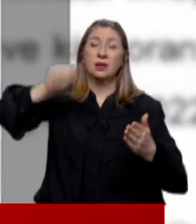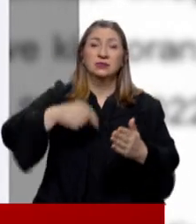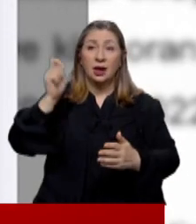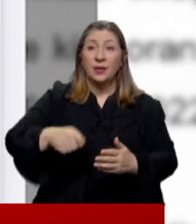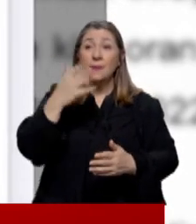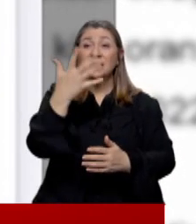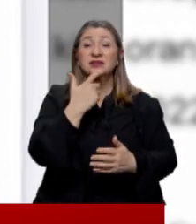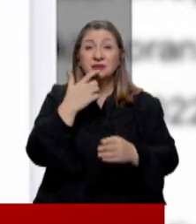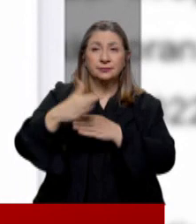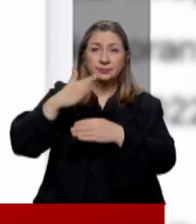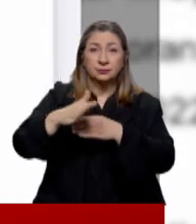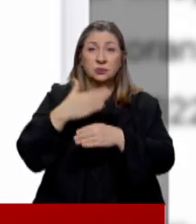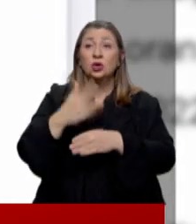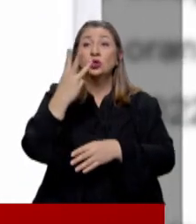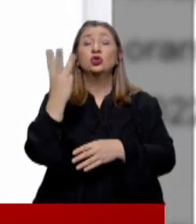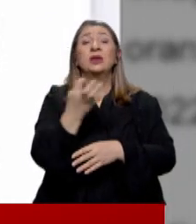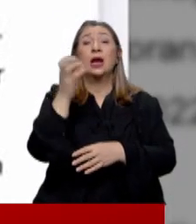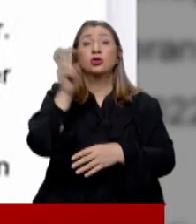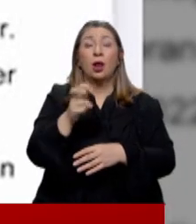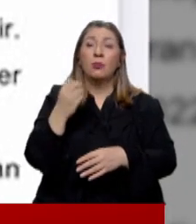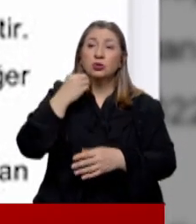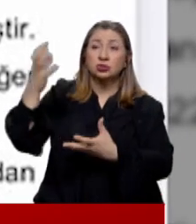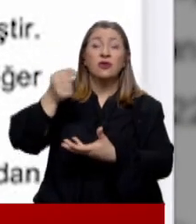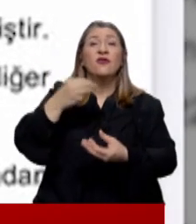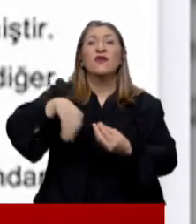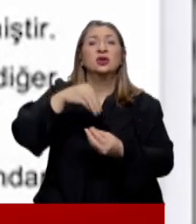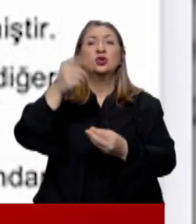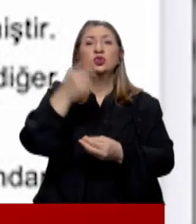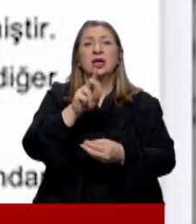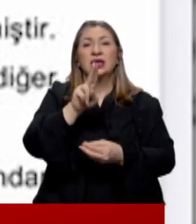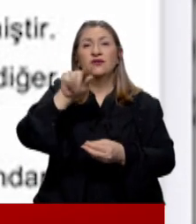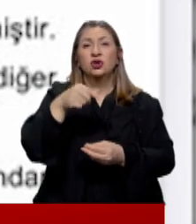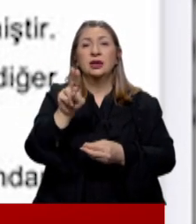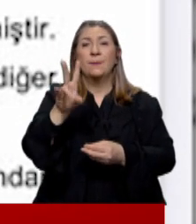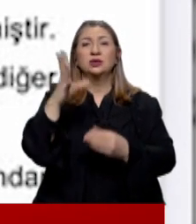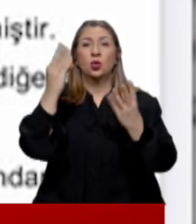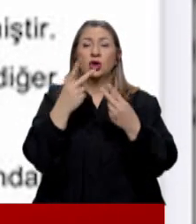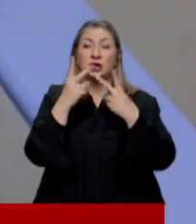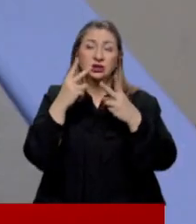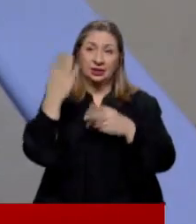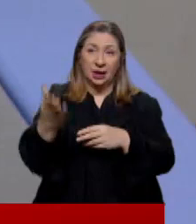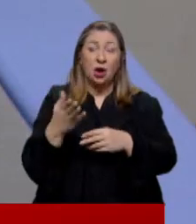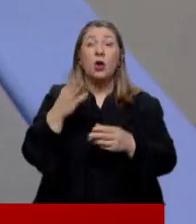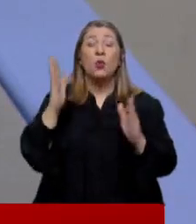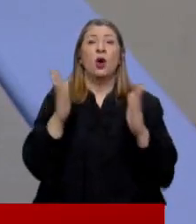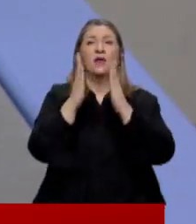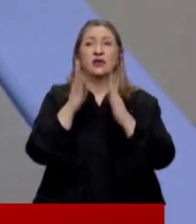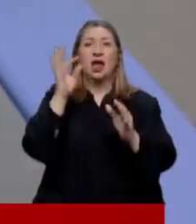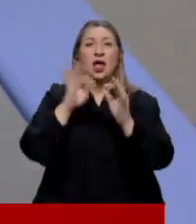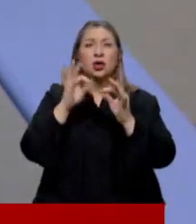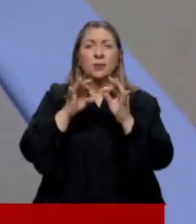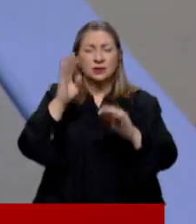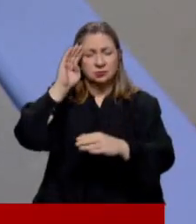imza attı beş yıl vadeli 3 milyar dolar borçlanmanın faizinin yüzde 7,25 olduğunu açıkladı muhalefet